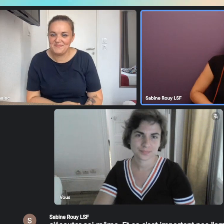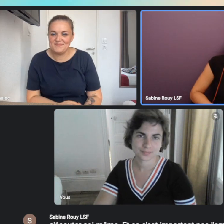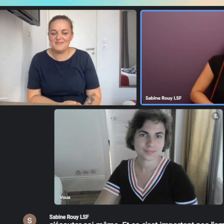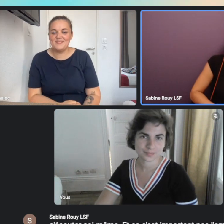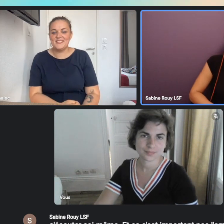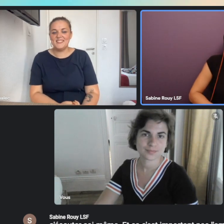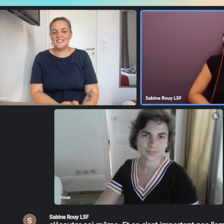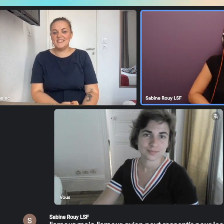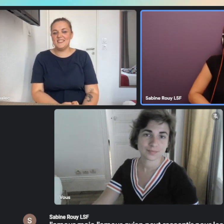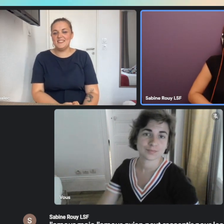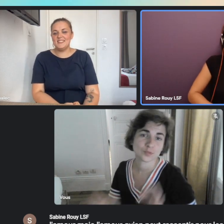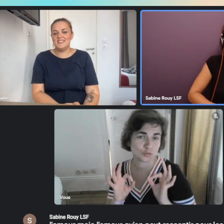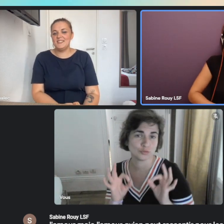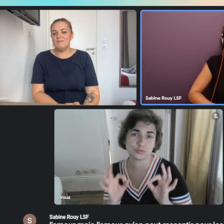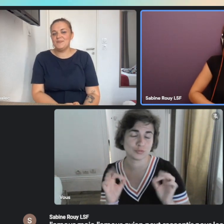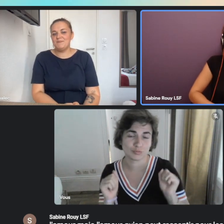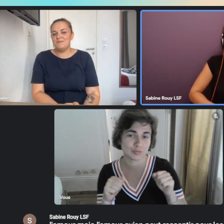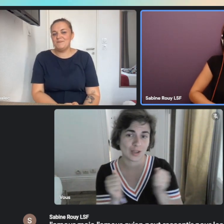les autres.